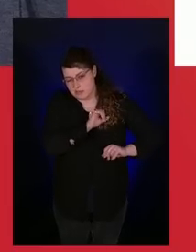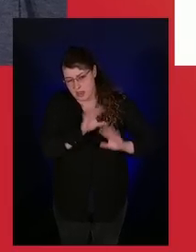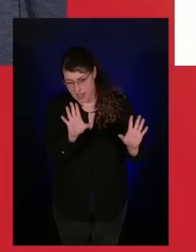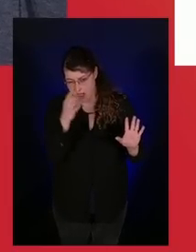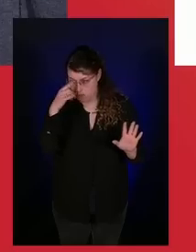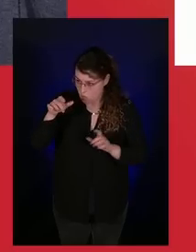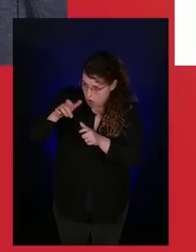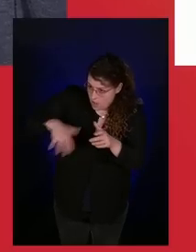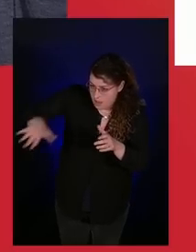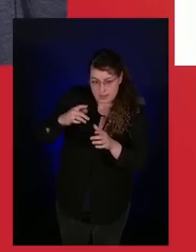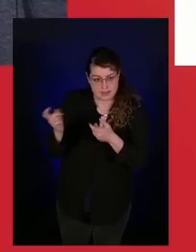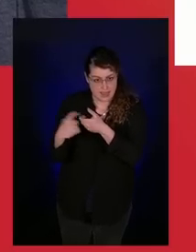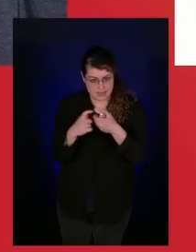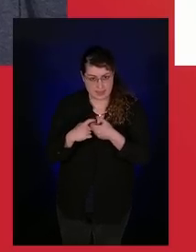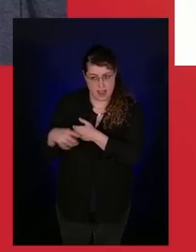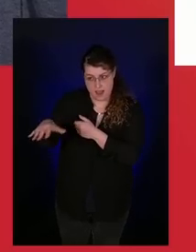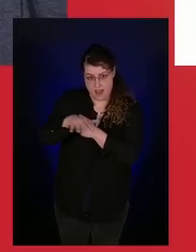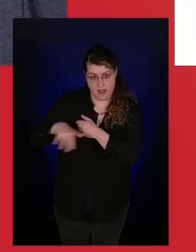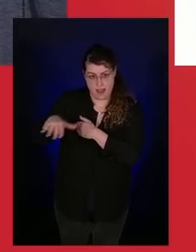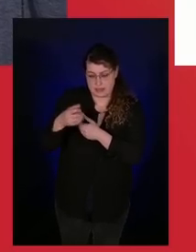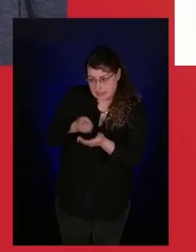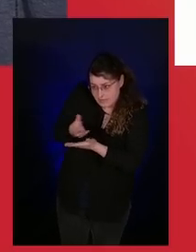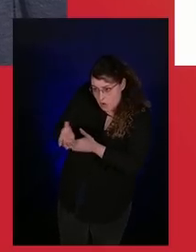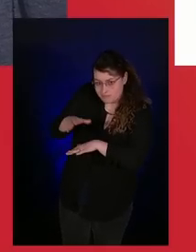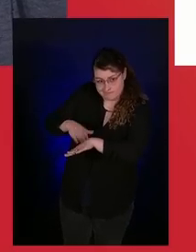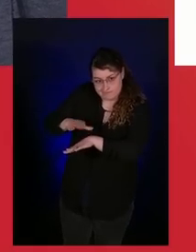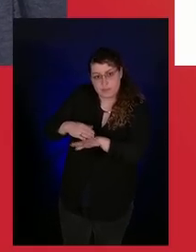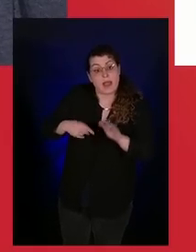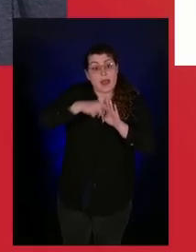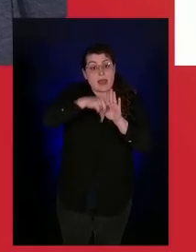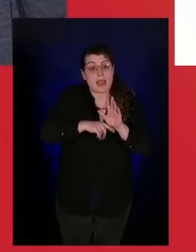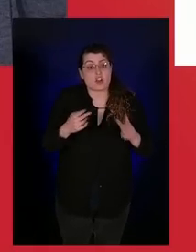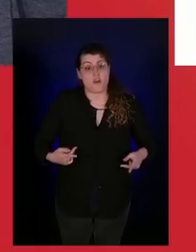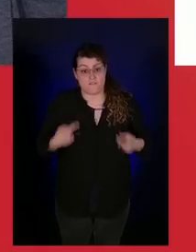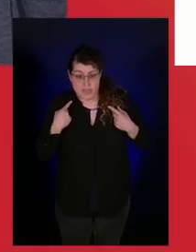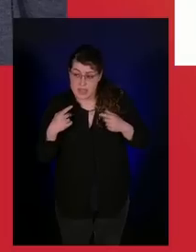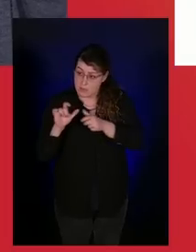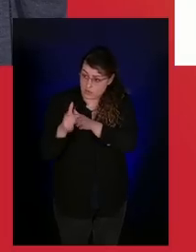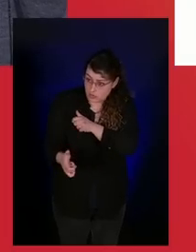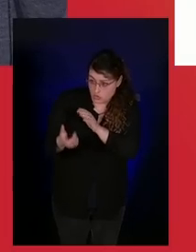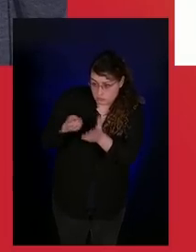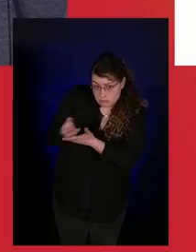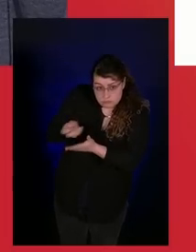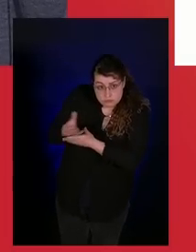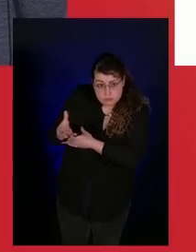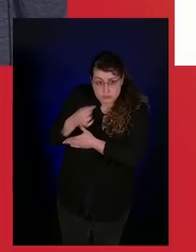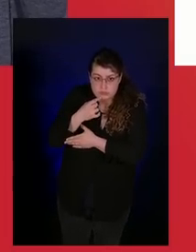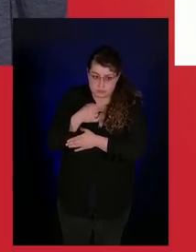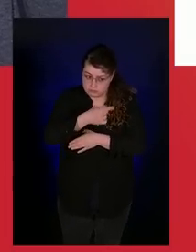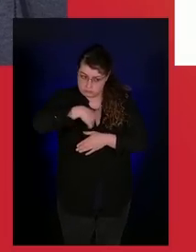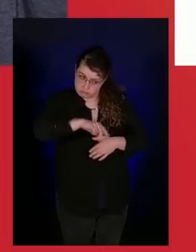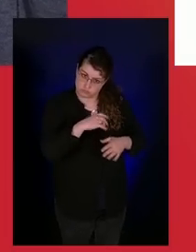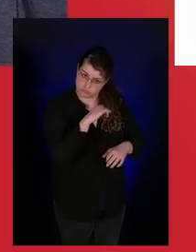des syndicats, qui, en précisant quelques règles de vie et procédures, consolide les bases de notre